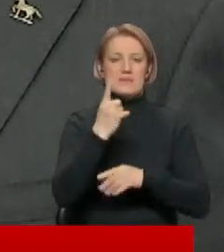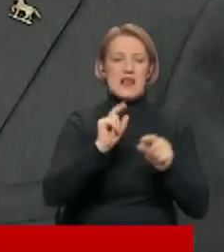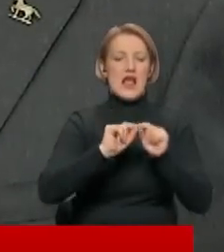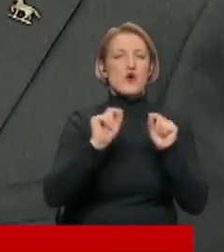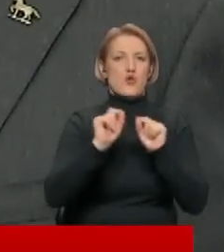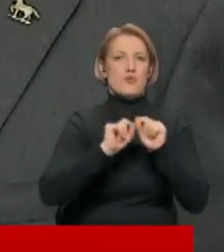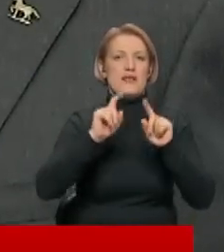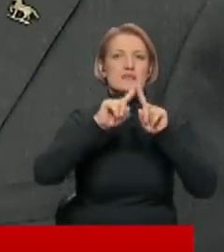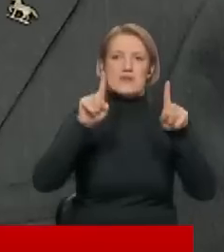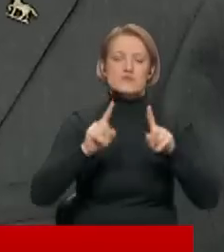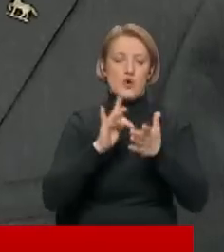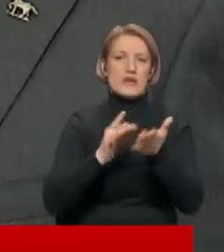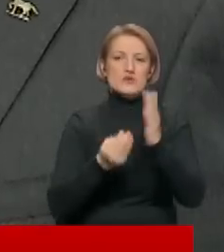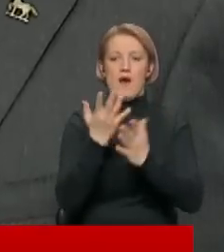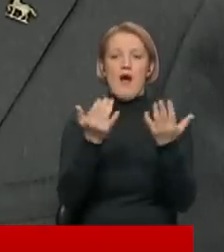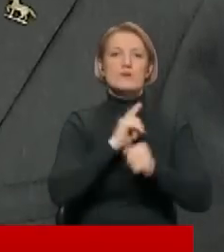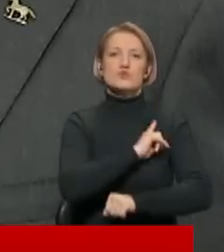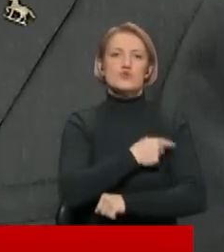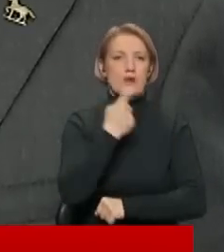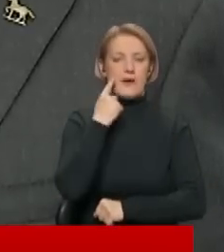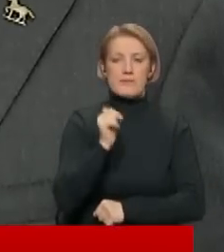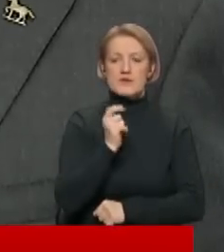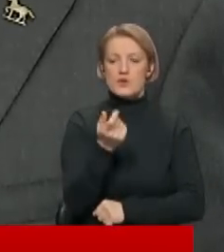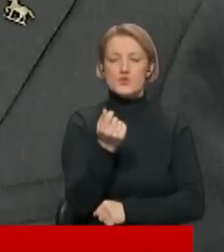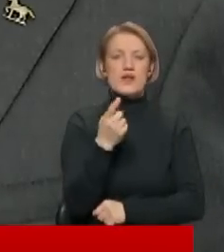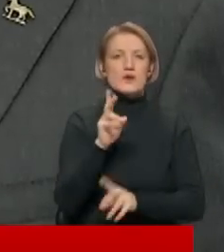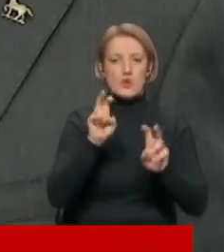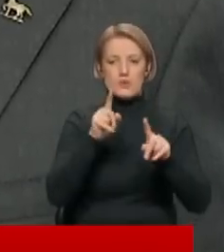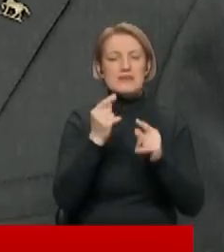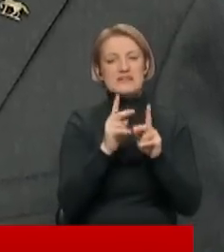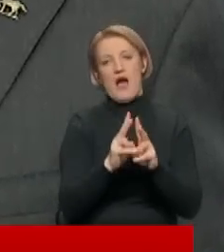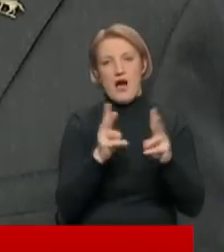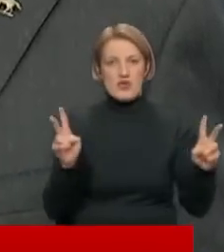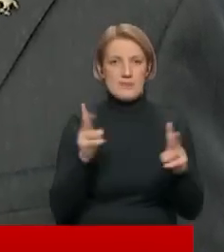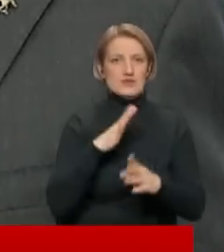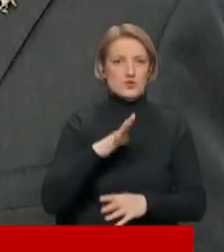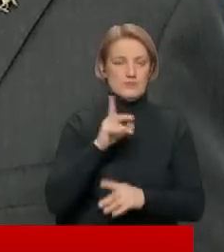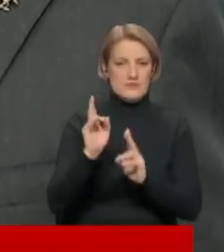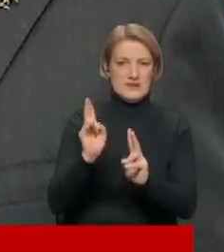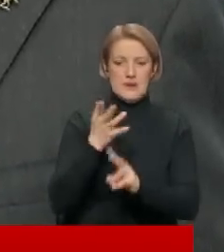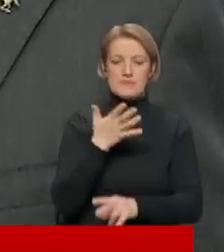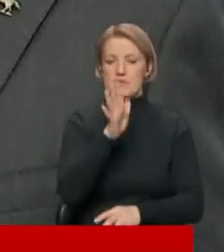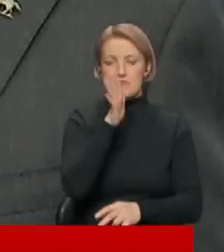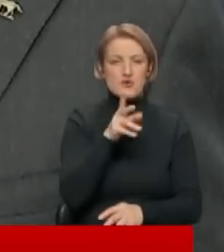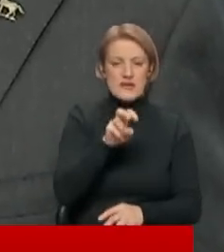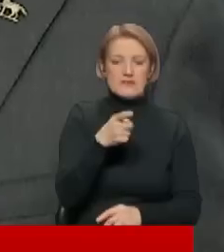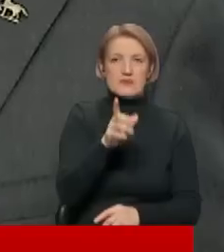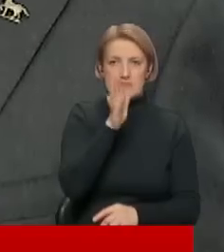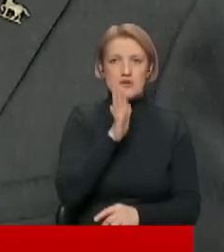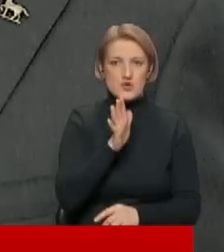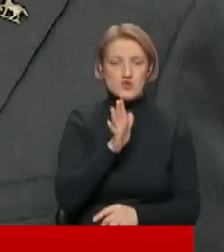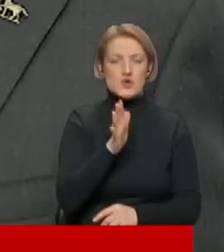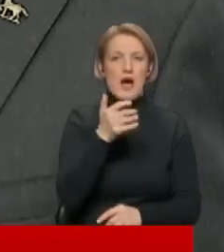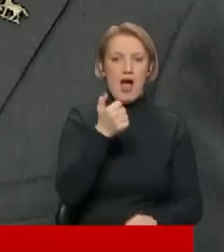ekonomi tablosu çiziyorsunuz Bir de alım gücüne bakalım ama asgari ücret konusunu biraz daha açalım istiyorum ben sizinle 5500 liradan 8500